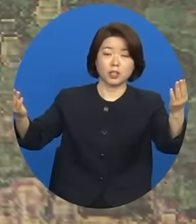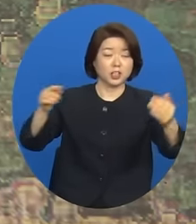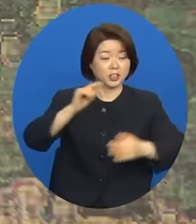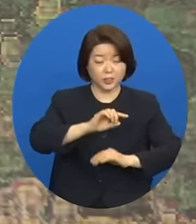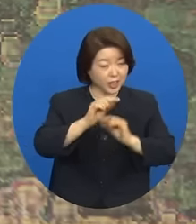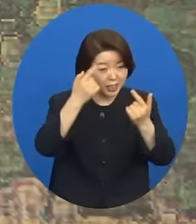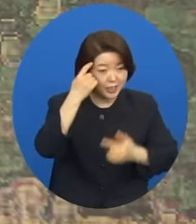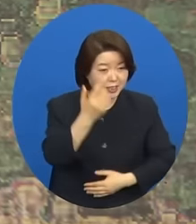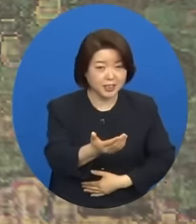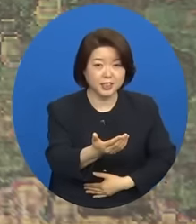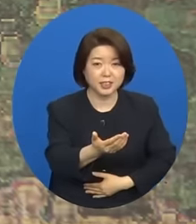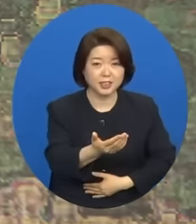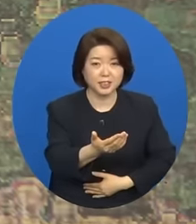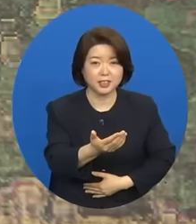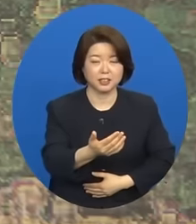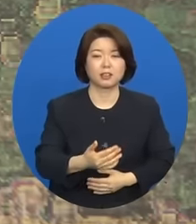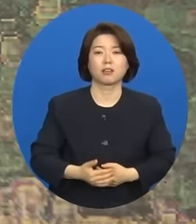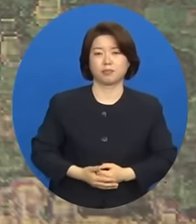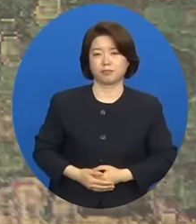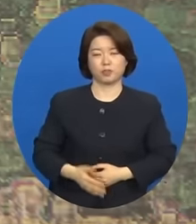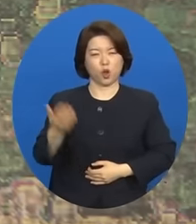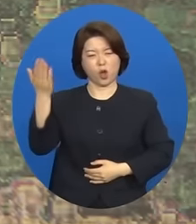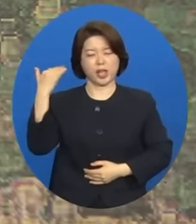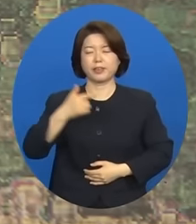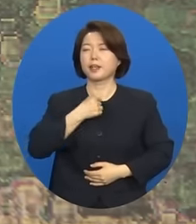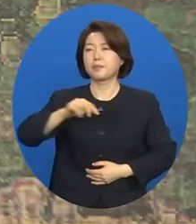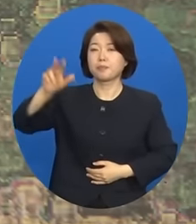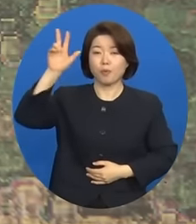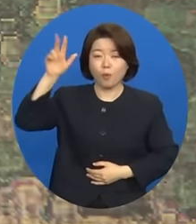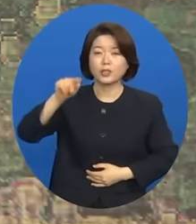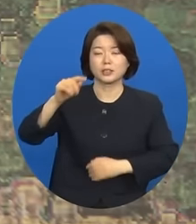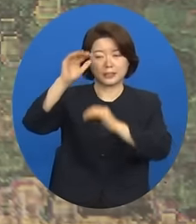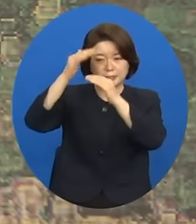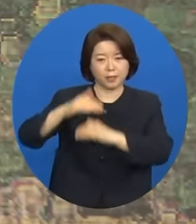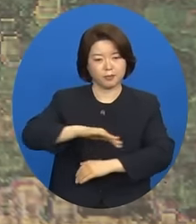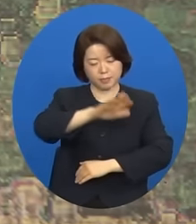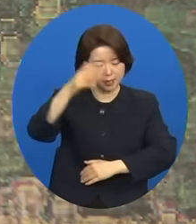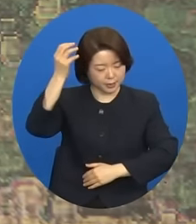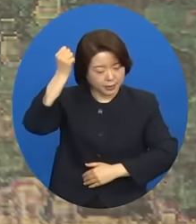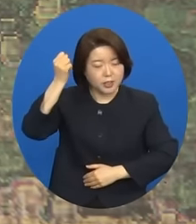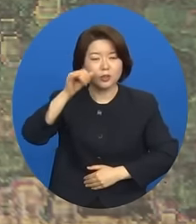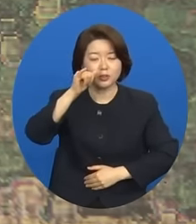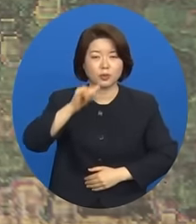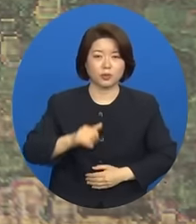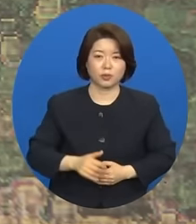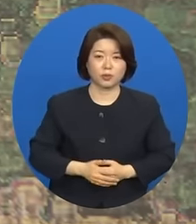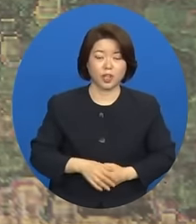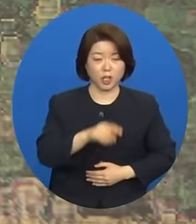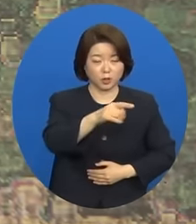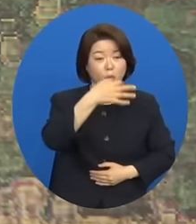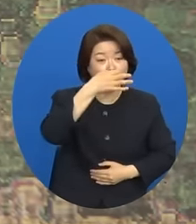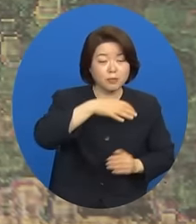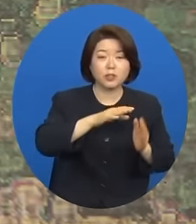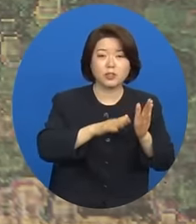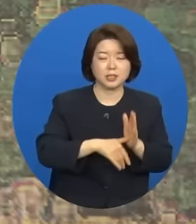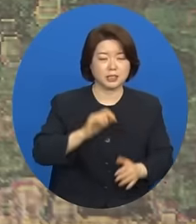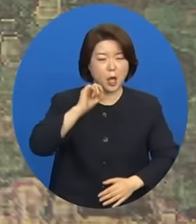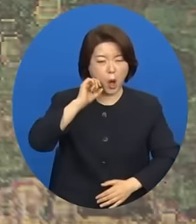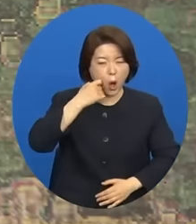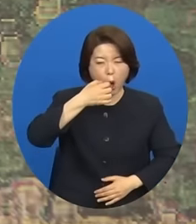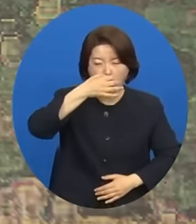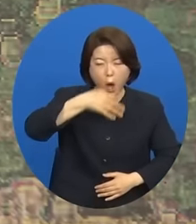아니지. 너 그때 서원했던 거 나 아직도 기억해. 너가 힘들었을 때 어려웠을